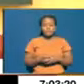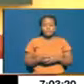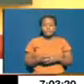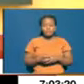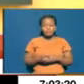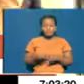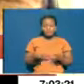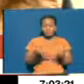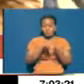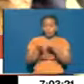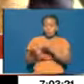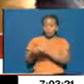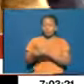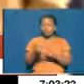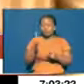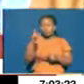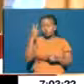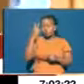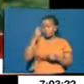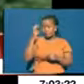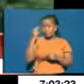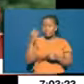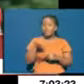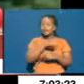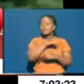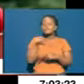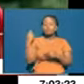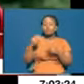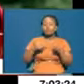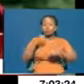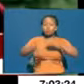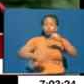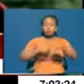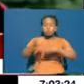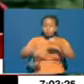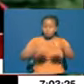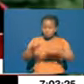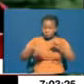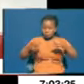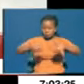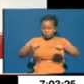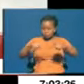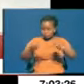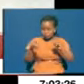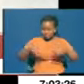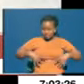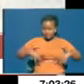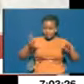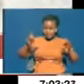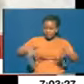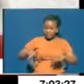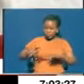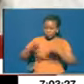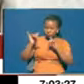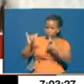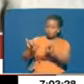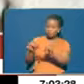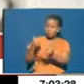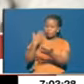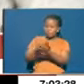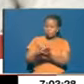Wakati huo huo, mshukiwa mkuu kwenye mauaji ya waendeshaji pikipiki wanne huko Kitengela atazuiliwa katika kituo cha polisi